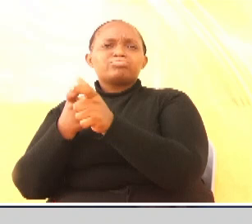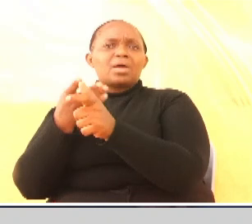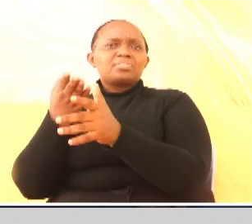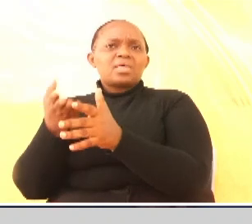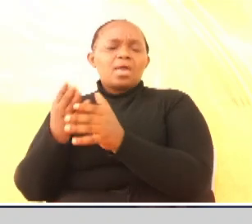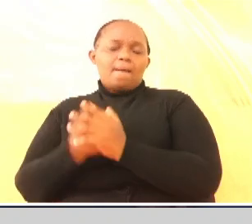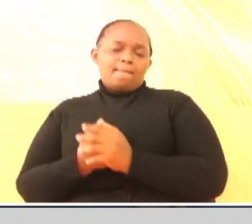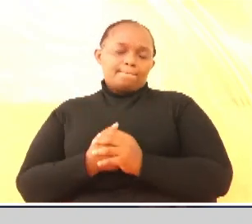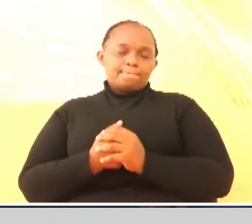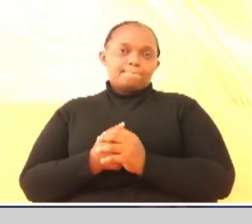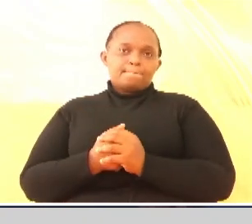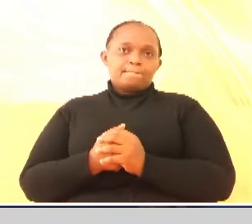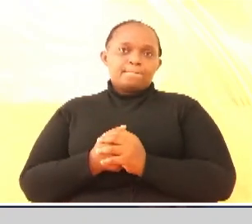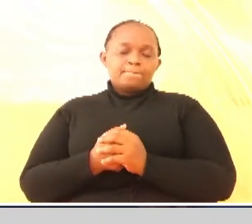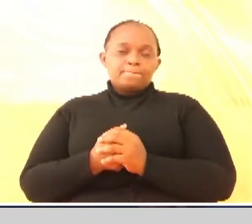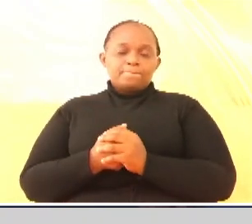juu.